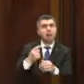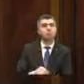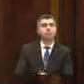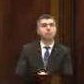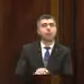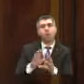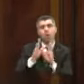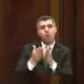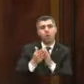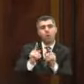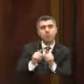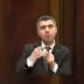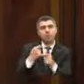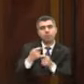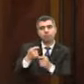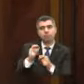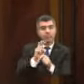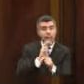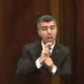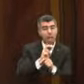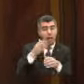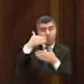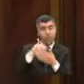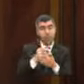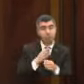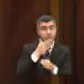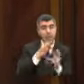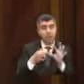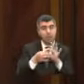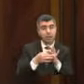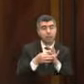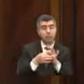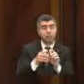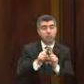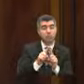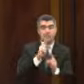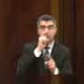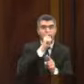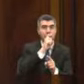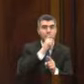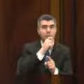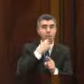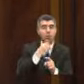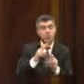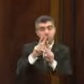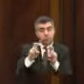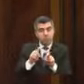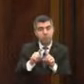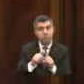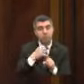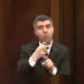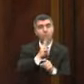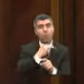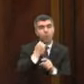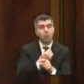في الاستهلاك، في حين معنى المغاربة مغرق بالديون. خاص اجتهاد من الحكومة باش يمكن تخرجنا من